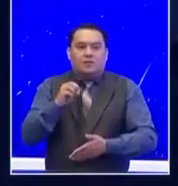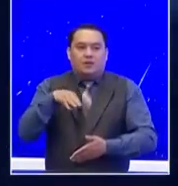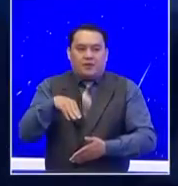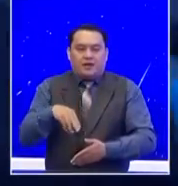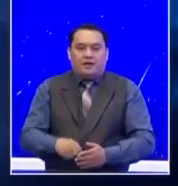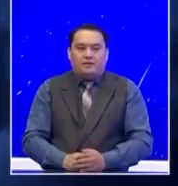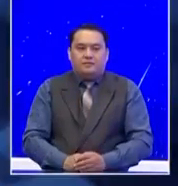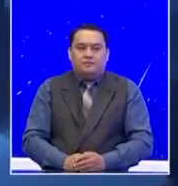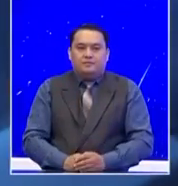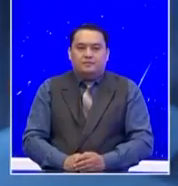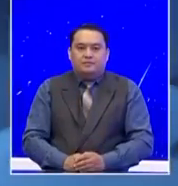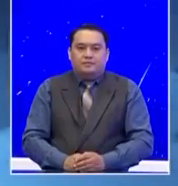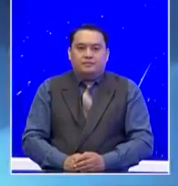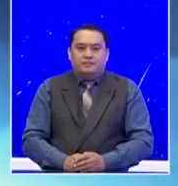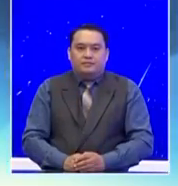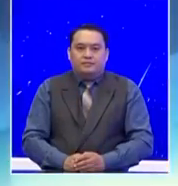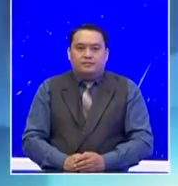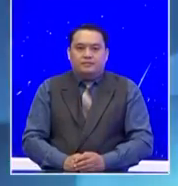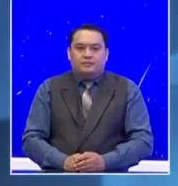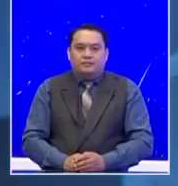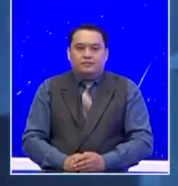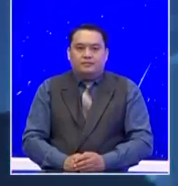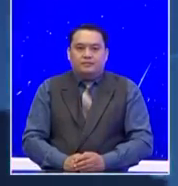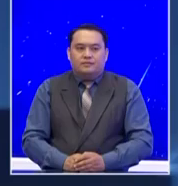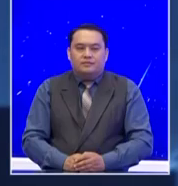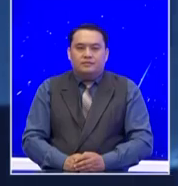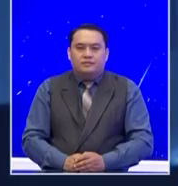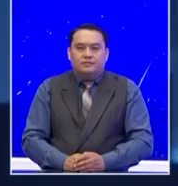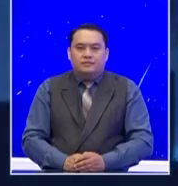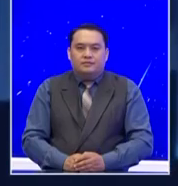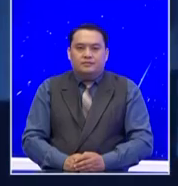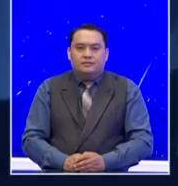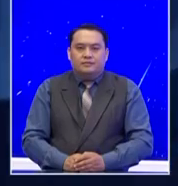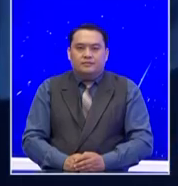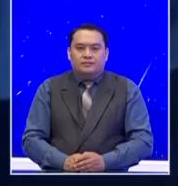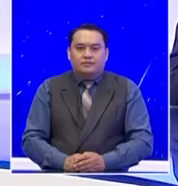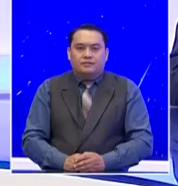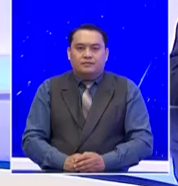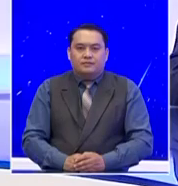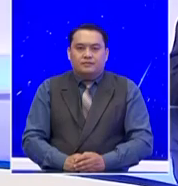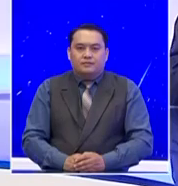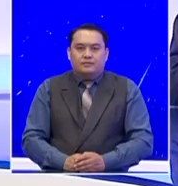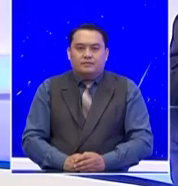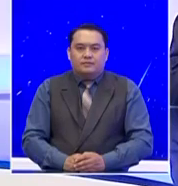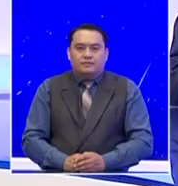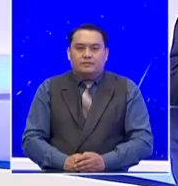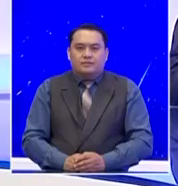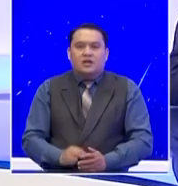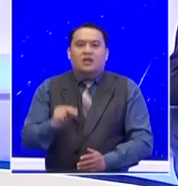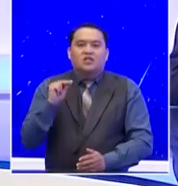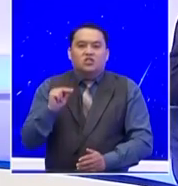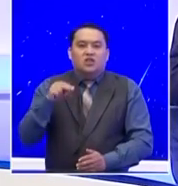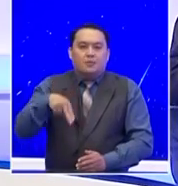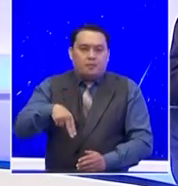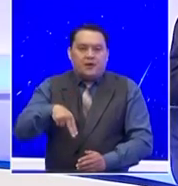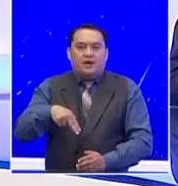Антон Хатиновский, Нуржан Муканов, телеканал ЖТСУ при содействии пресс-службы ДЧС Алматинской области. Из-за